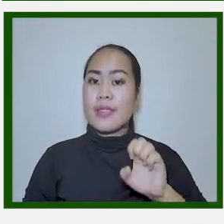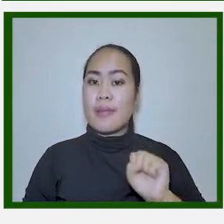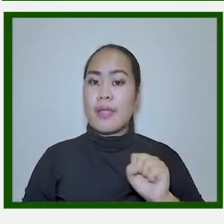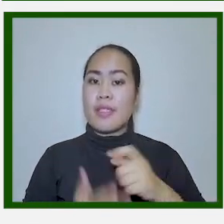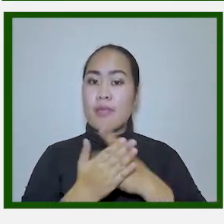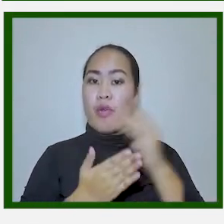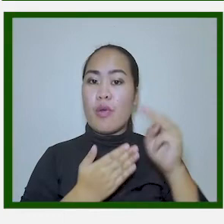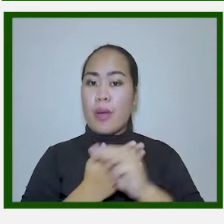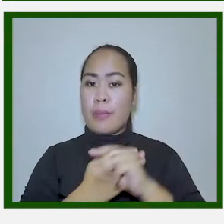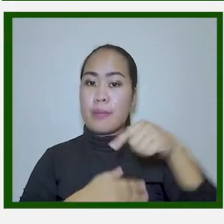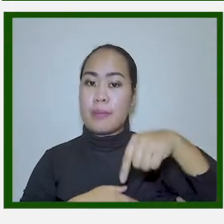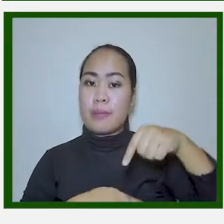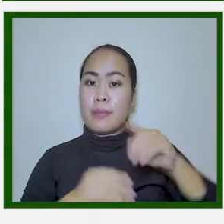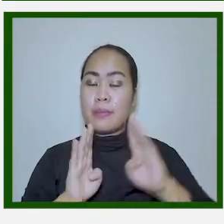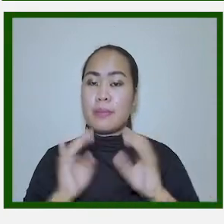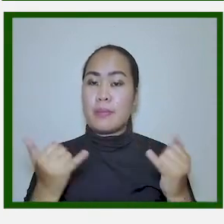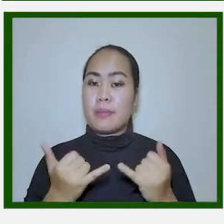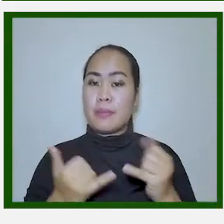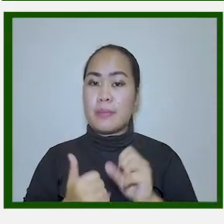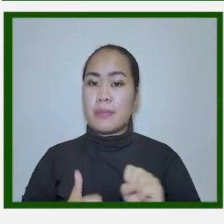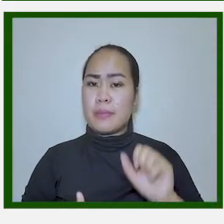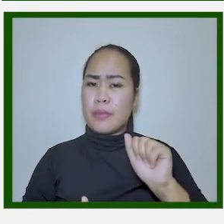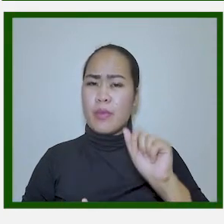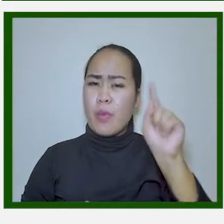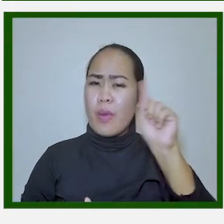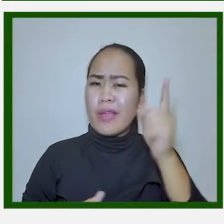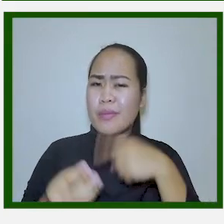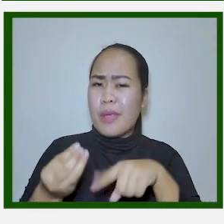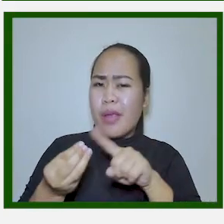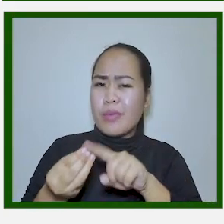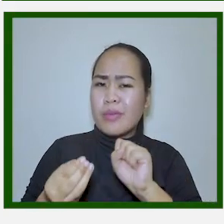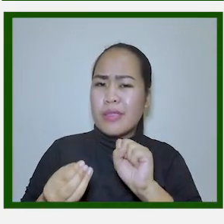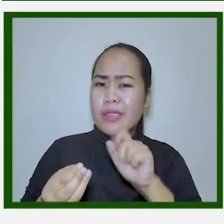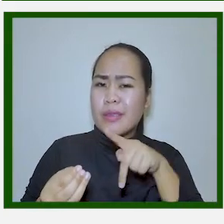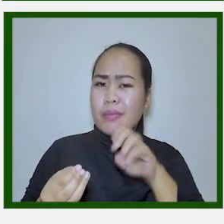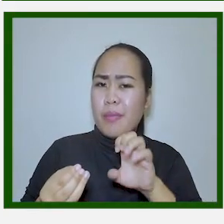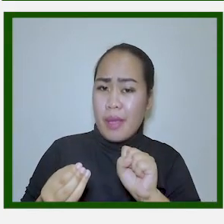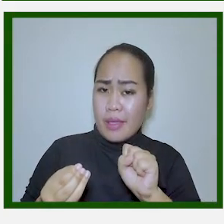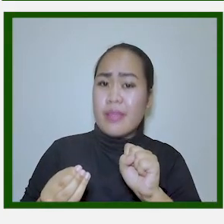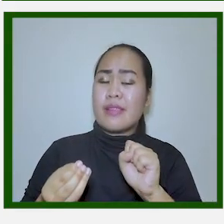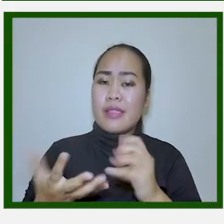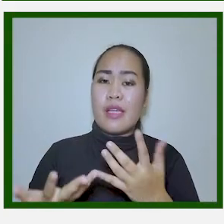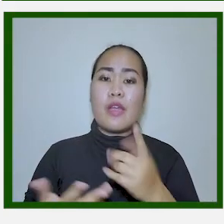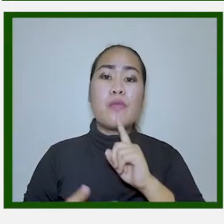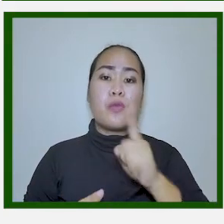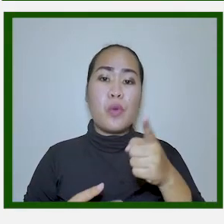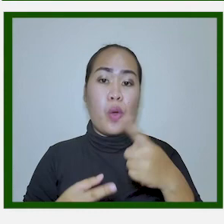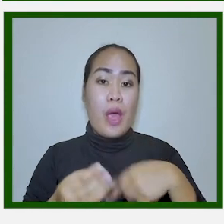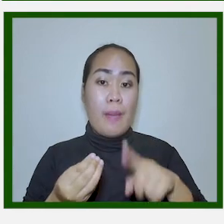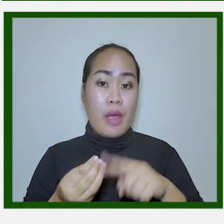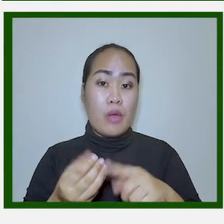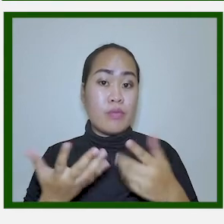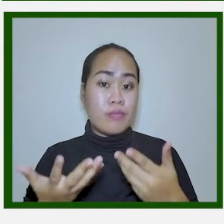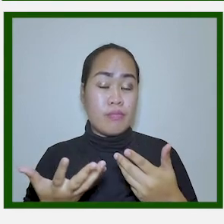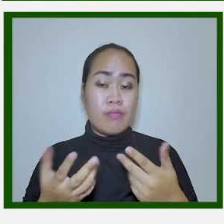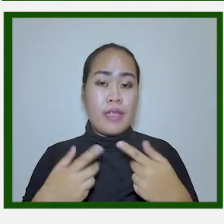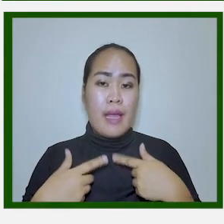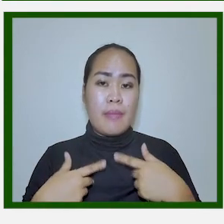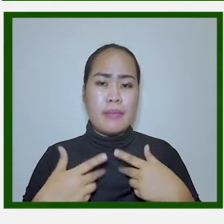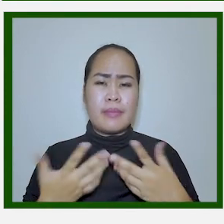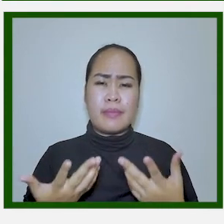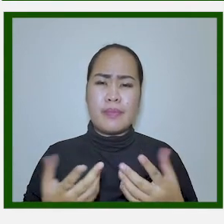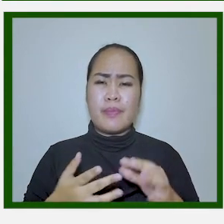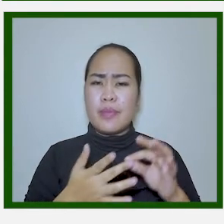So, yung SPES is a special program for the employment of students, no, at dito po sa ating barangay, we have